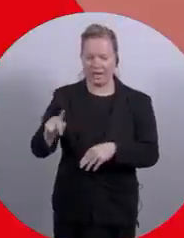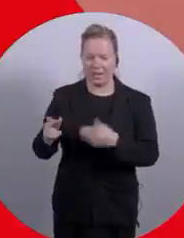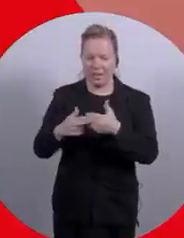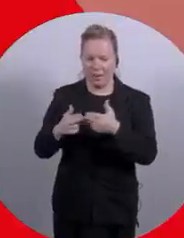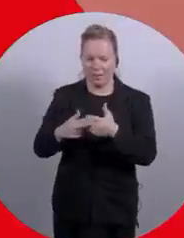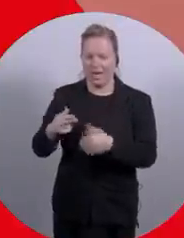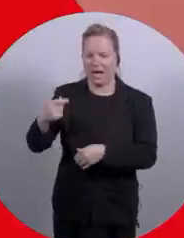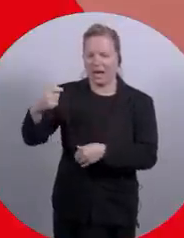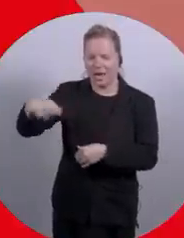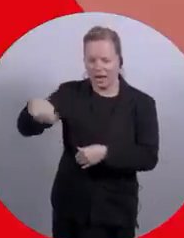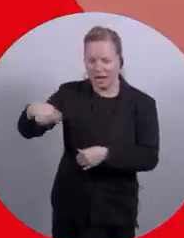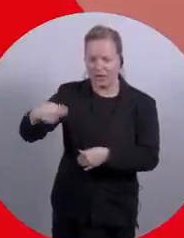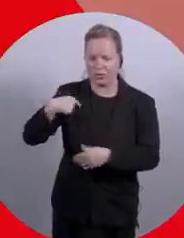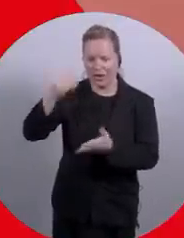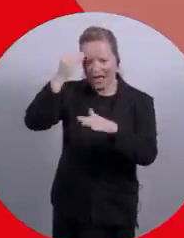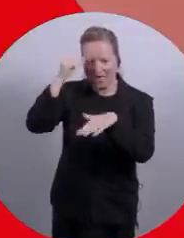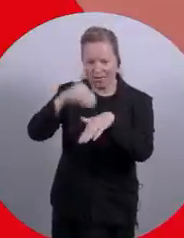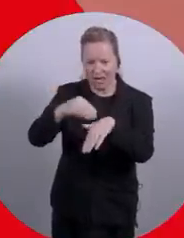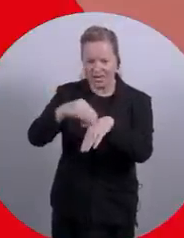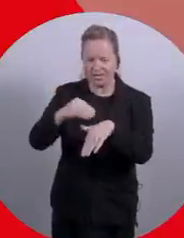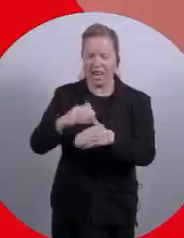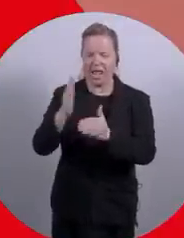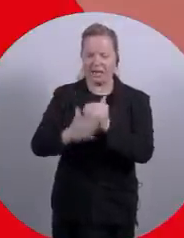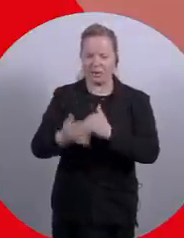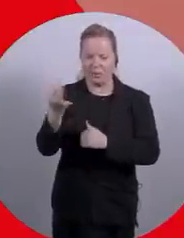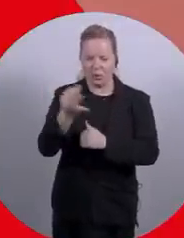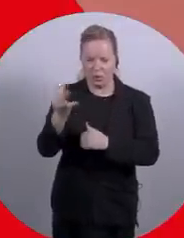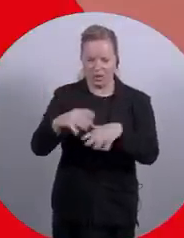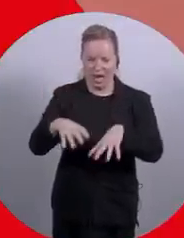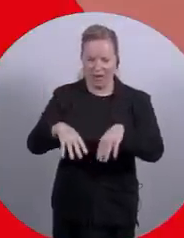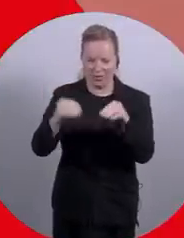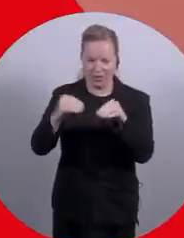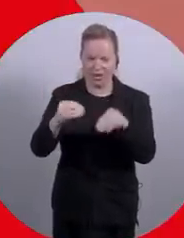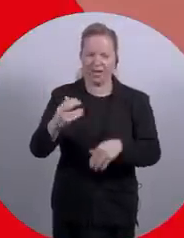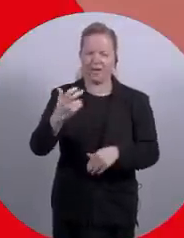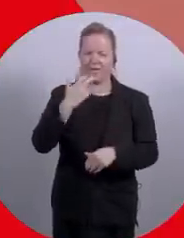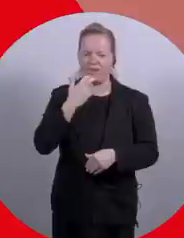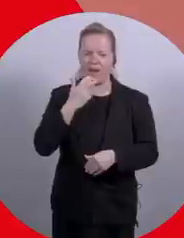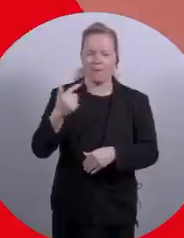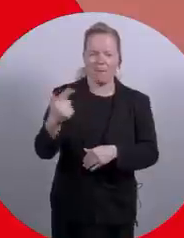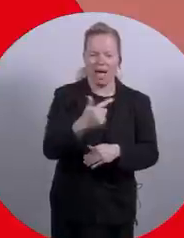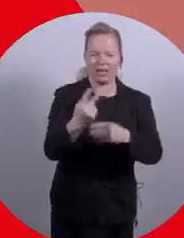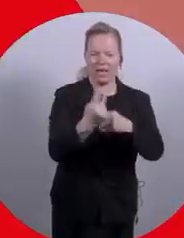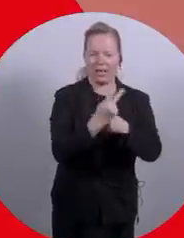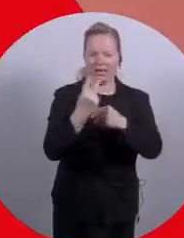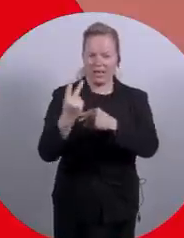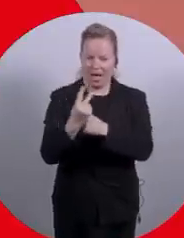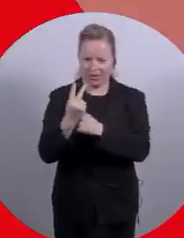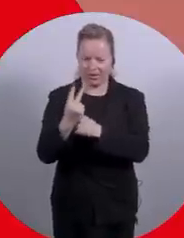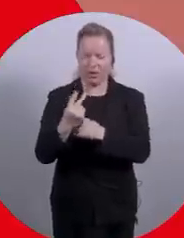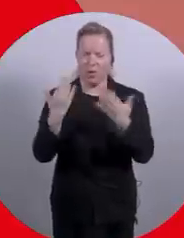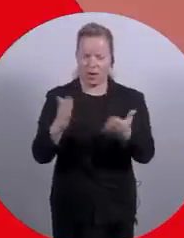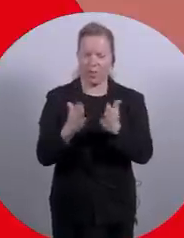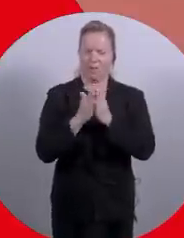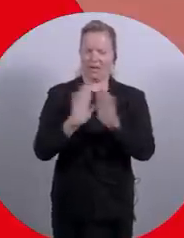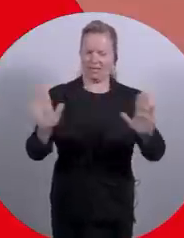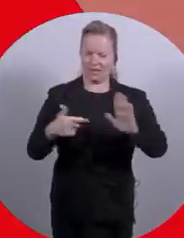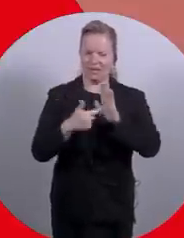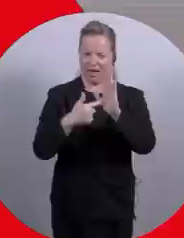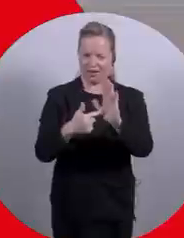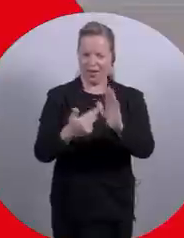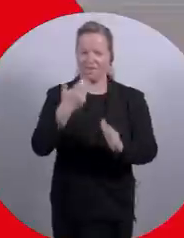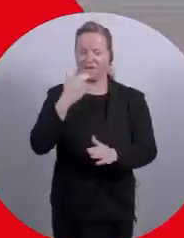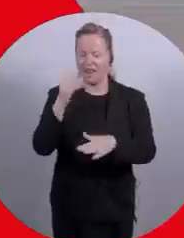Hinweisen darauf dass die letzten Minuten angebrochen sind wir wollen die zwei Kandidaten die sich präsentieren auch einfach